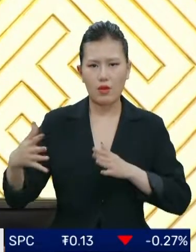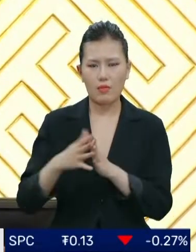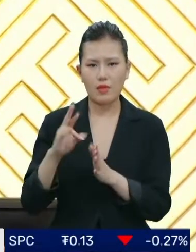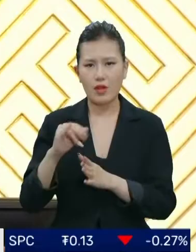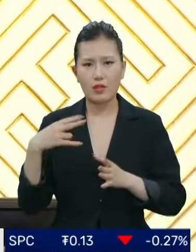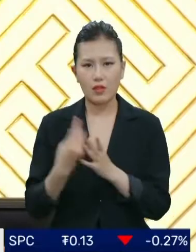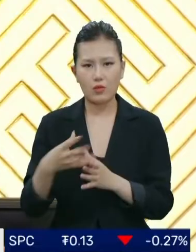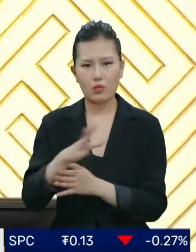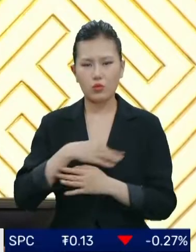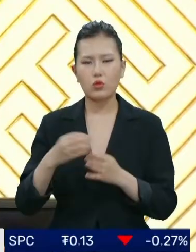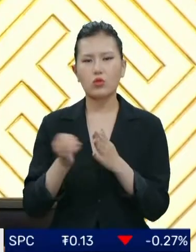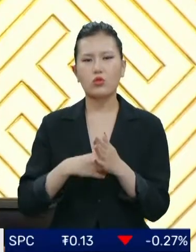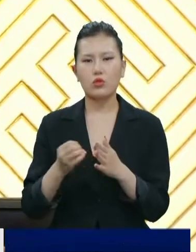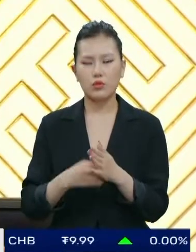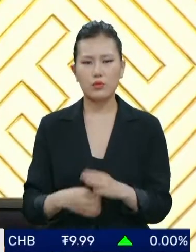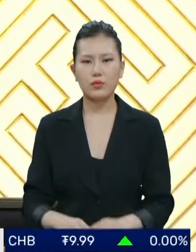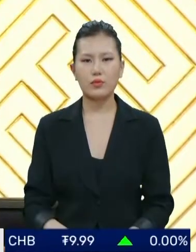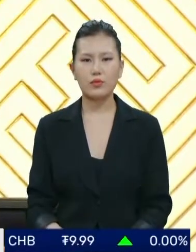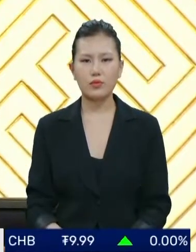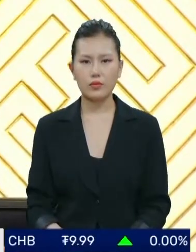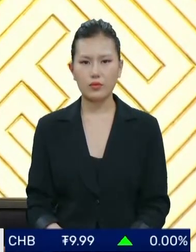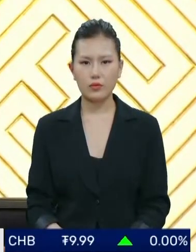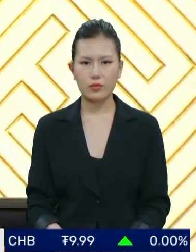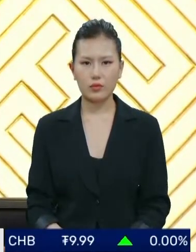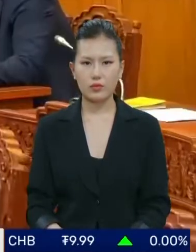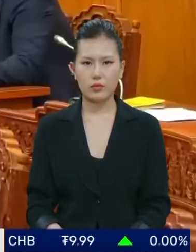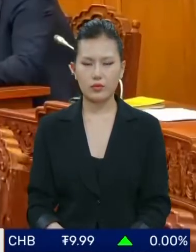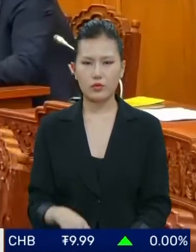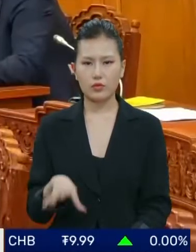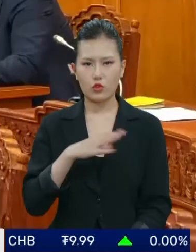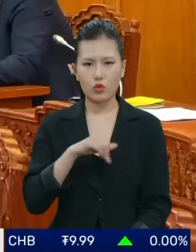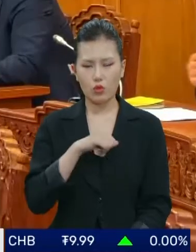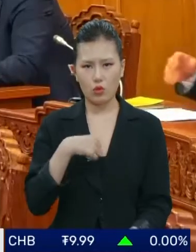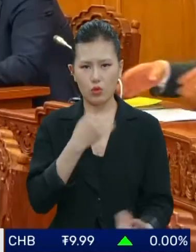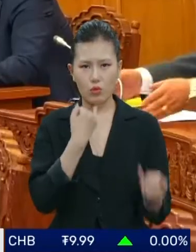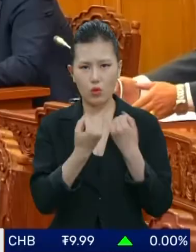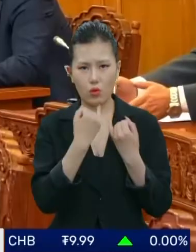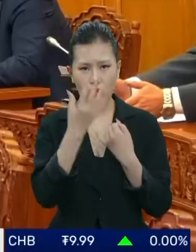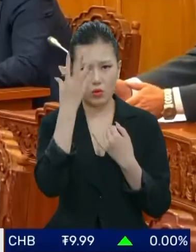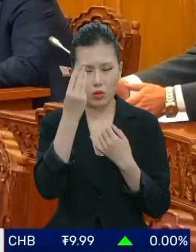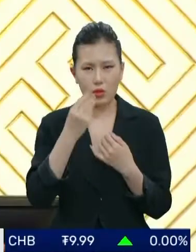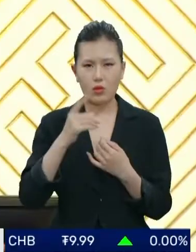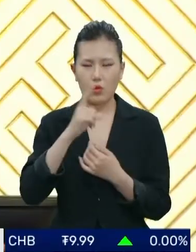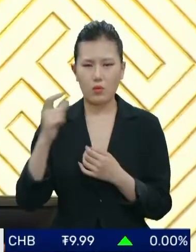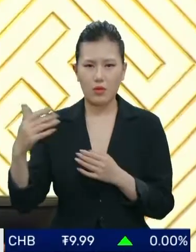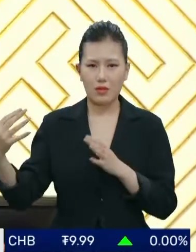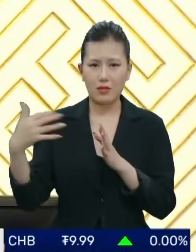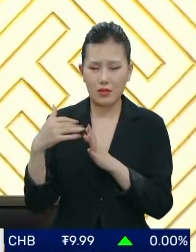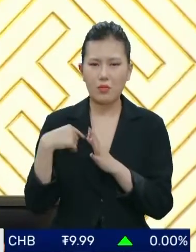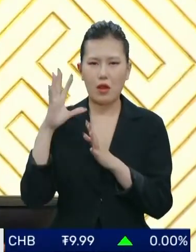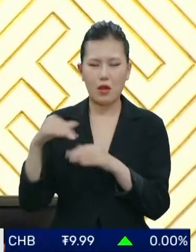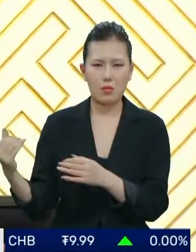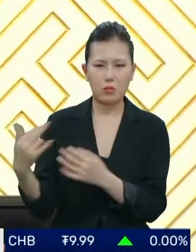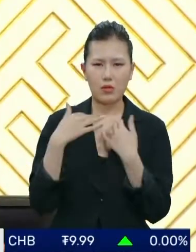Бид нар өнөөдөр өөрсдөрөө эрх шүүмжлэл өрөөлөөс эрх дайралтанд толгож болохгүй. Ард түмний төлөөлөгчд бол мянган